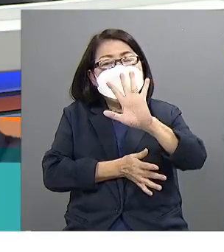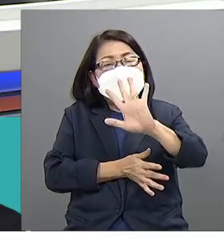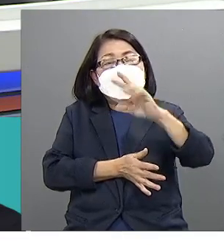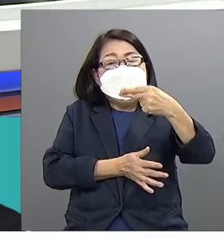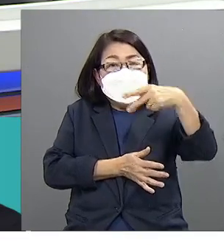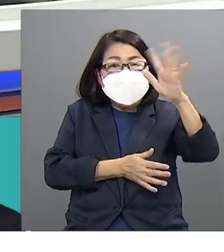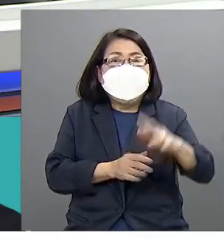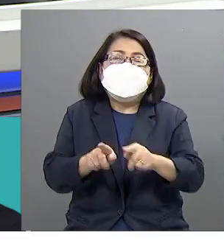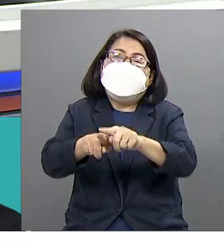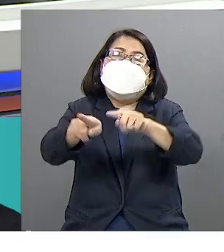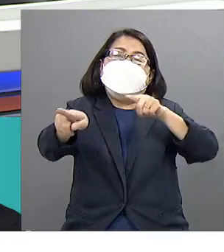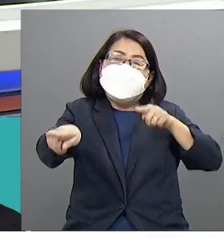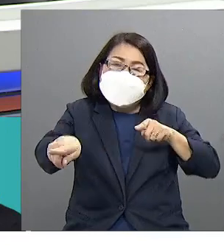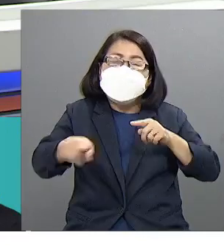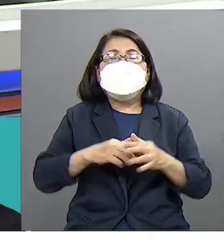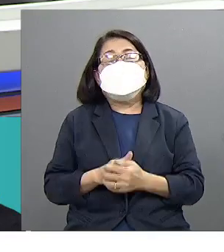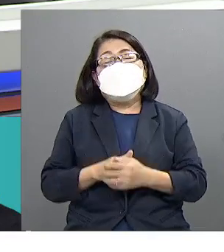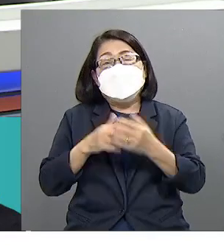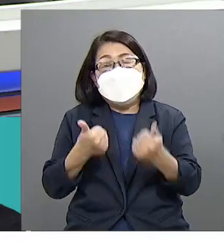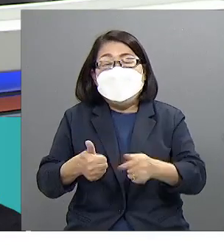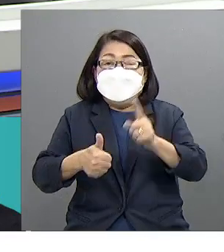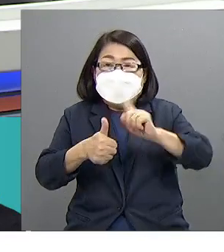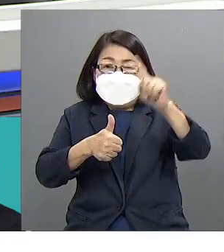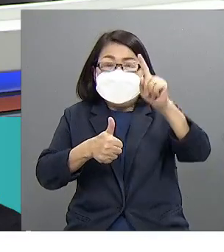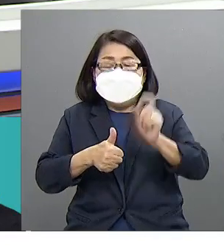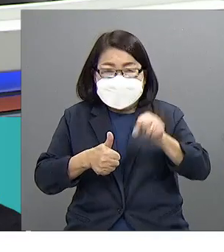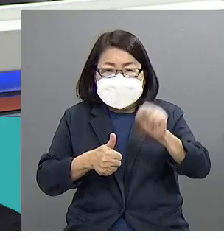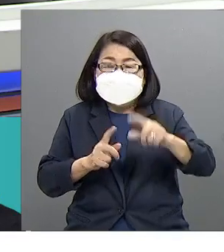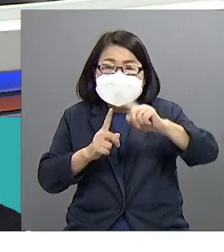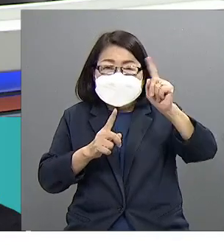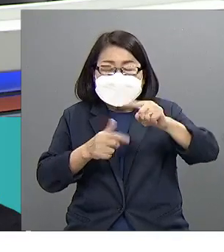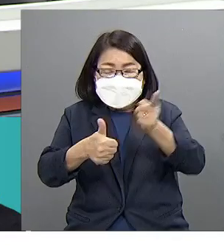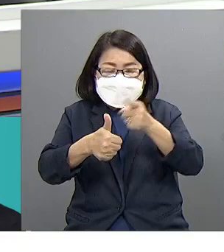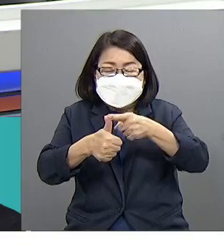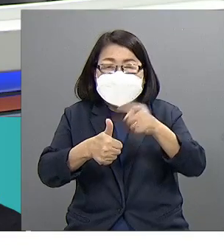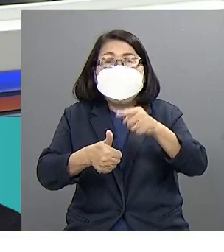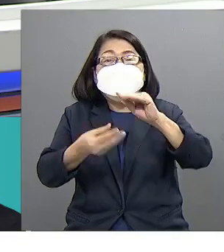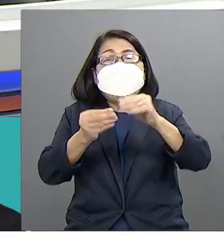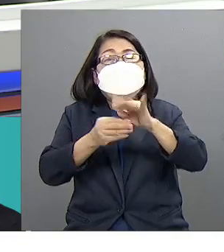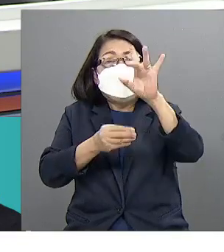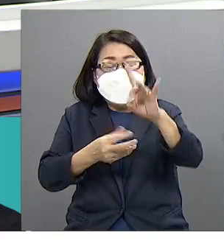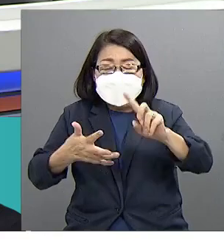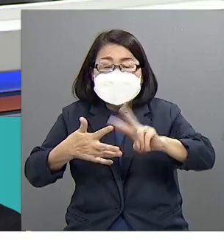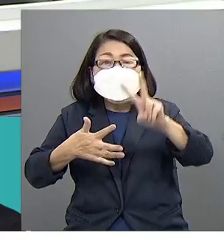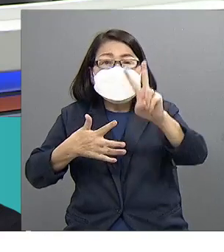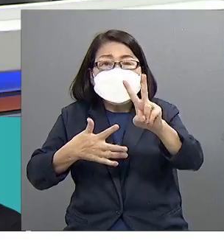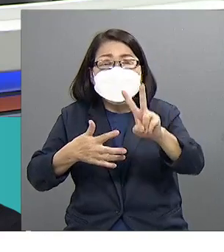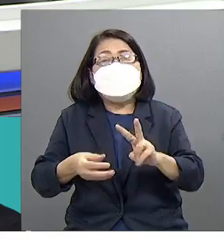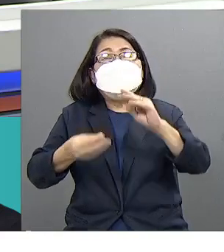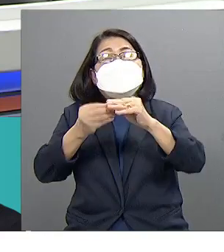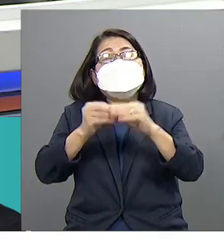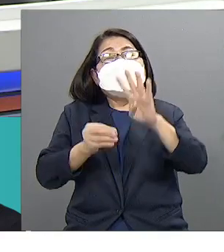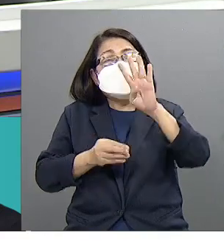คุณชัชชาติสิทธิพันธ์ค่ะอันดับ1 คุณชัชชาติเนี่ยอันดับ1นะฮะทิ้งห่างแต่อันดับ2ก็คือคุณสุชาติชวีกับอันดับ